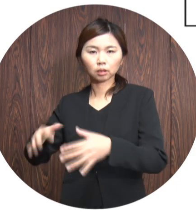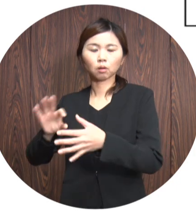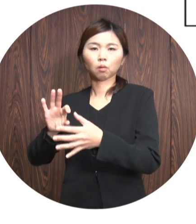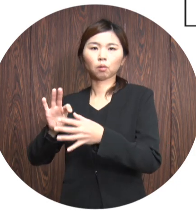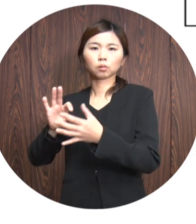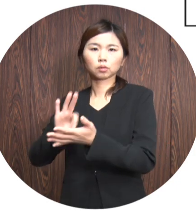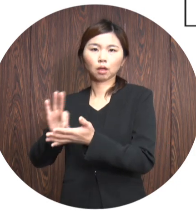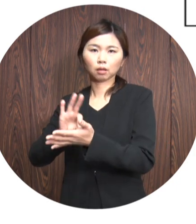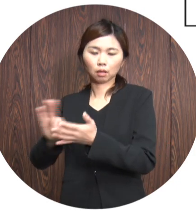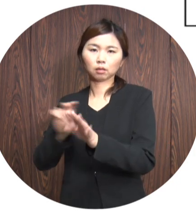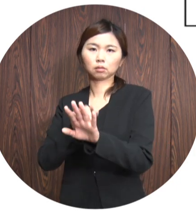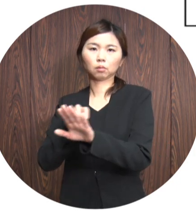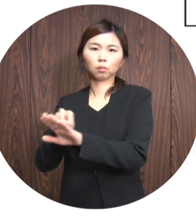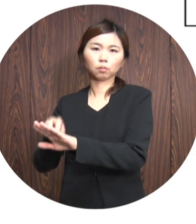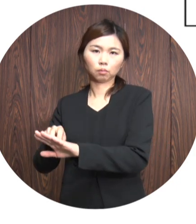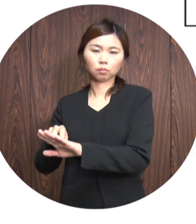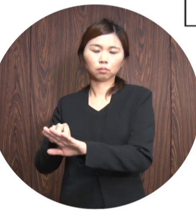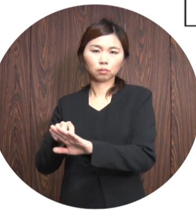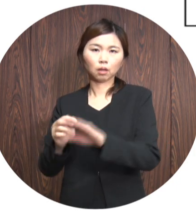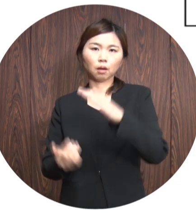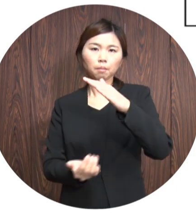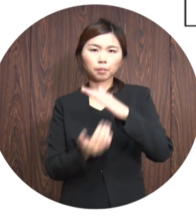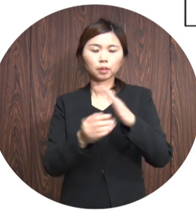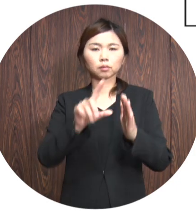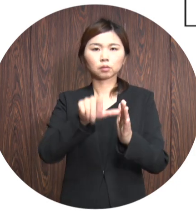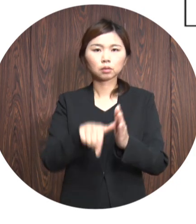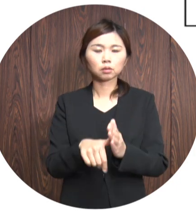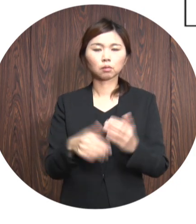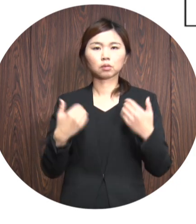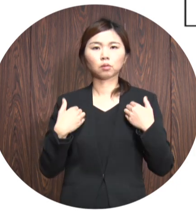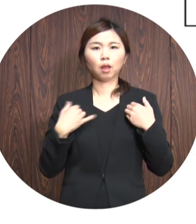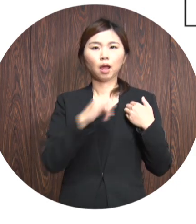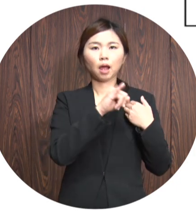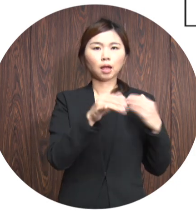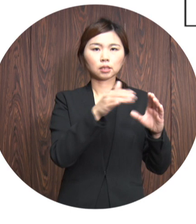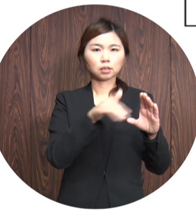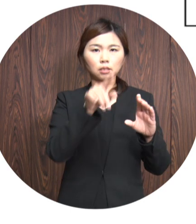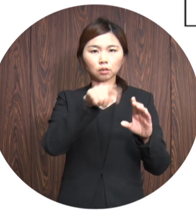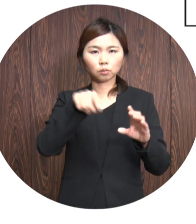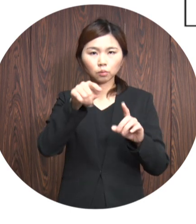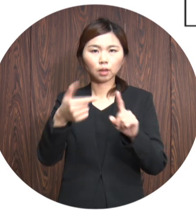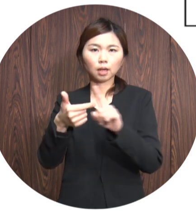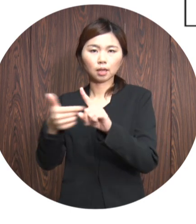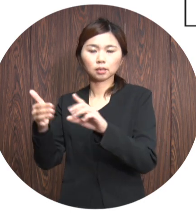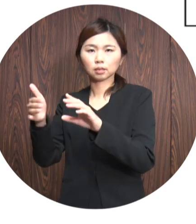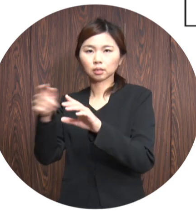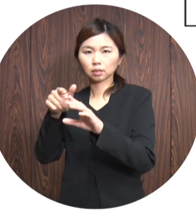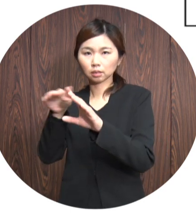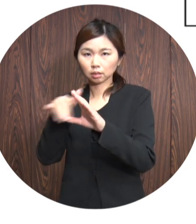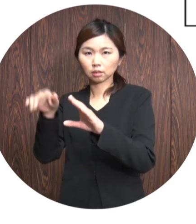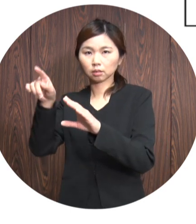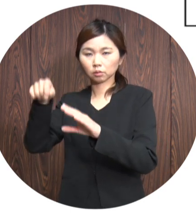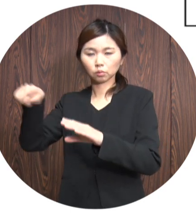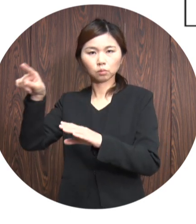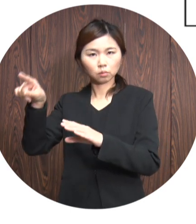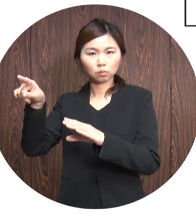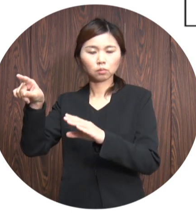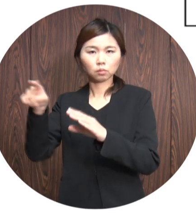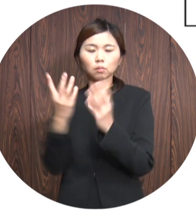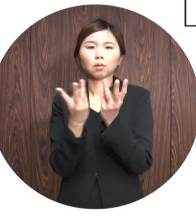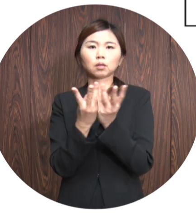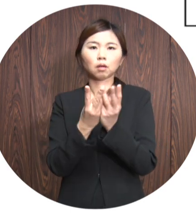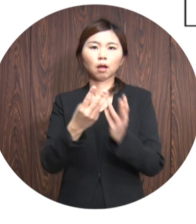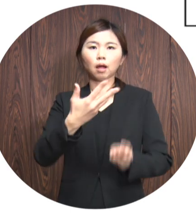しますのでピーク時に必要な愛see you や hcu は85勝と試算しており